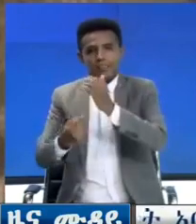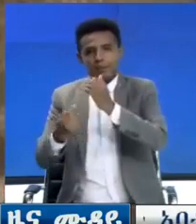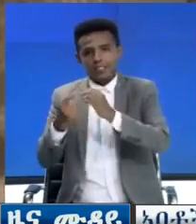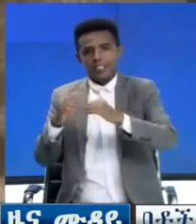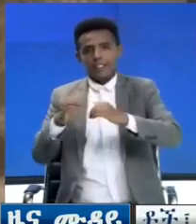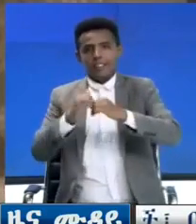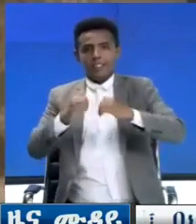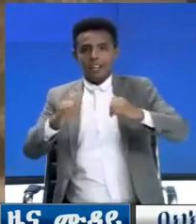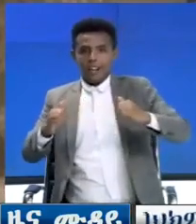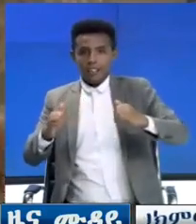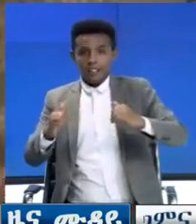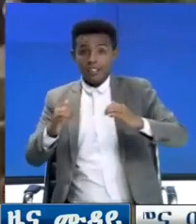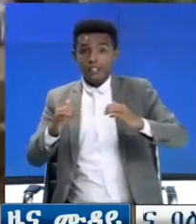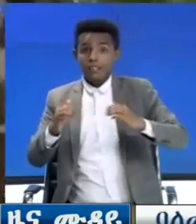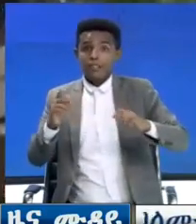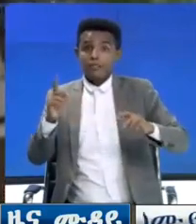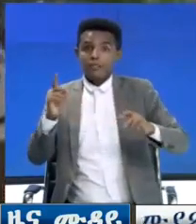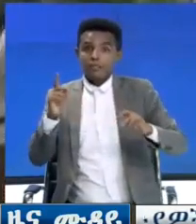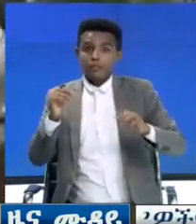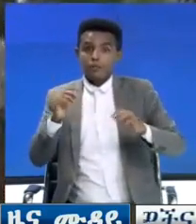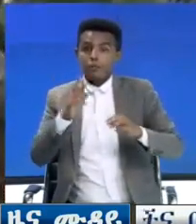ተረርቀን ጦሙን ለማክበር